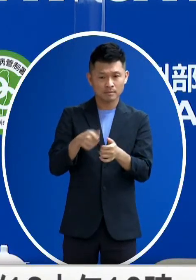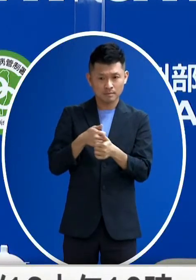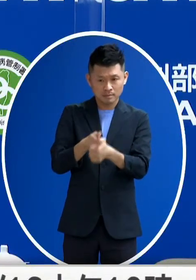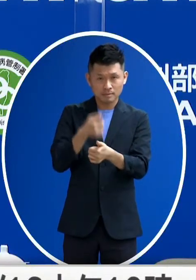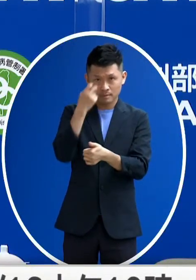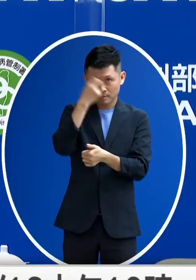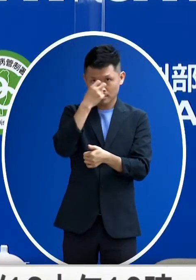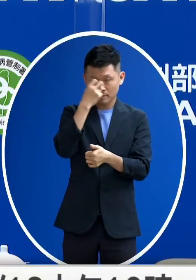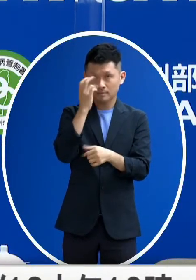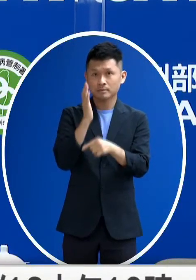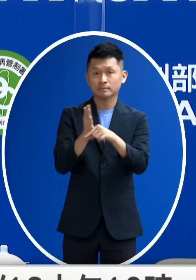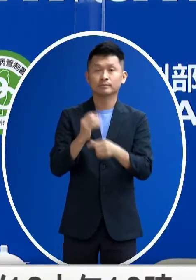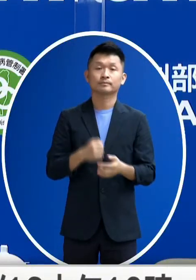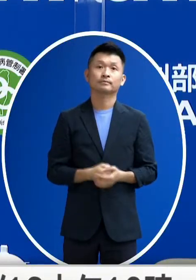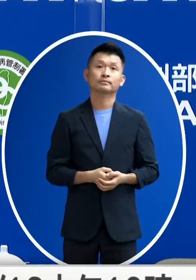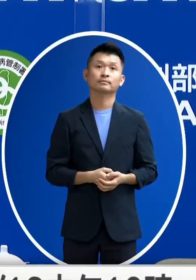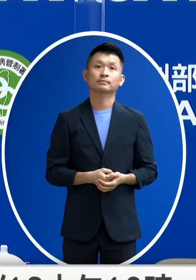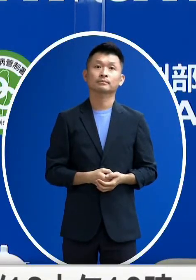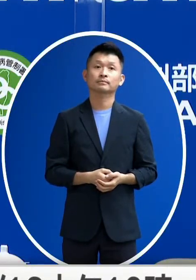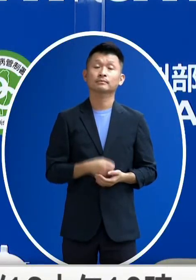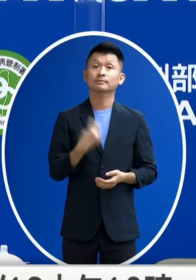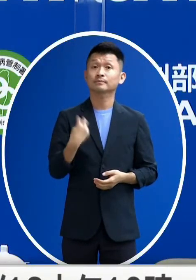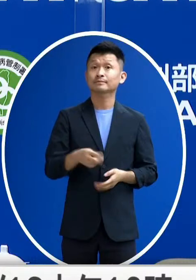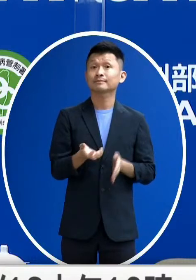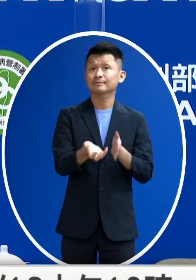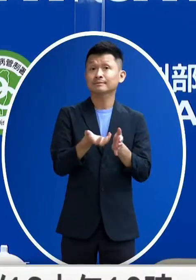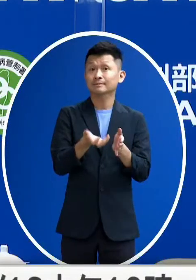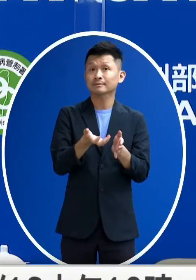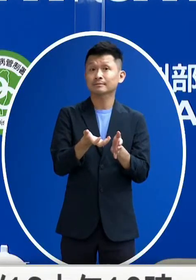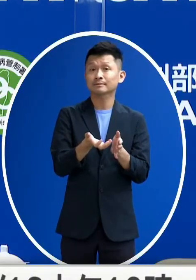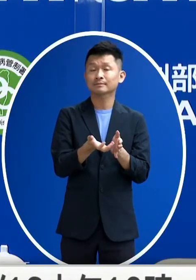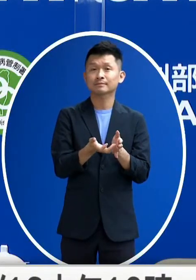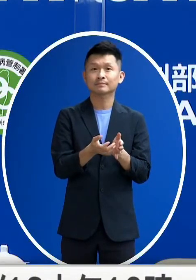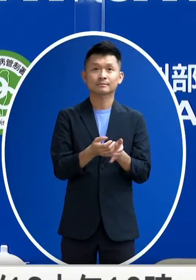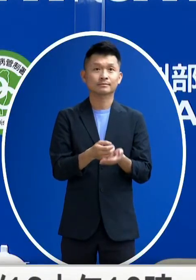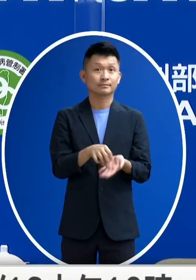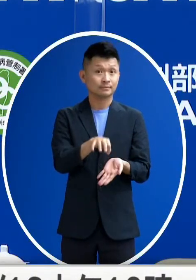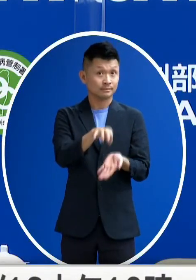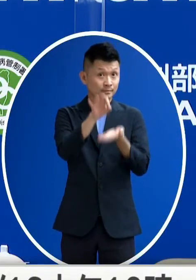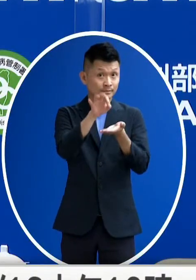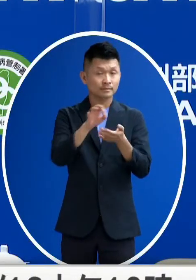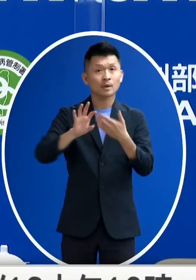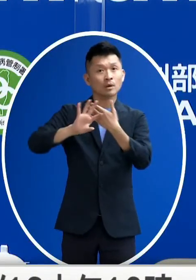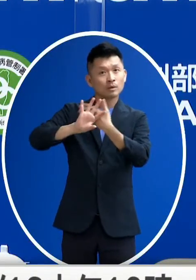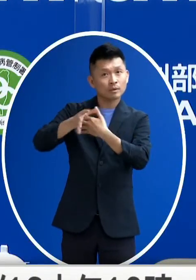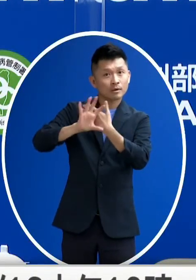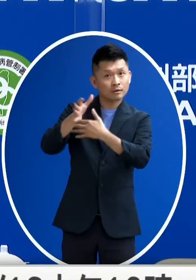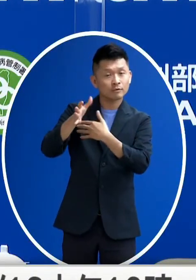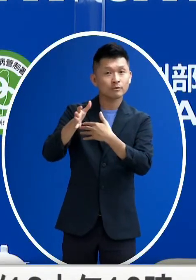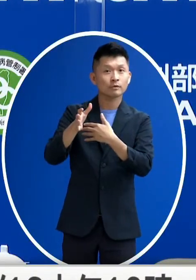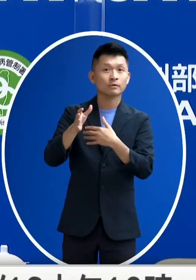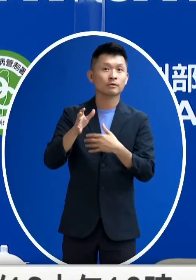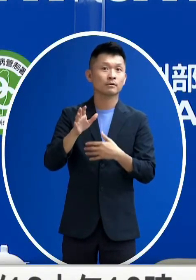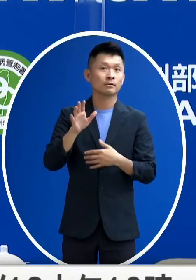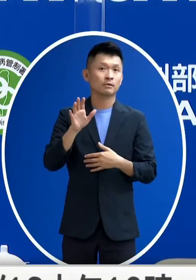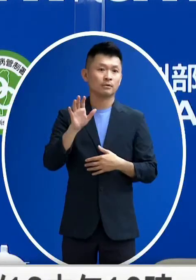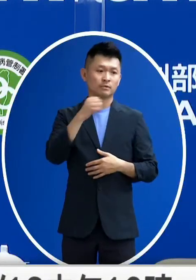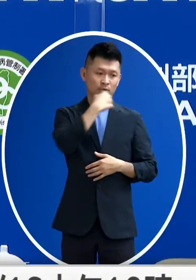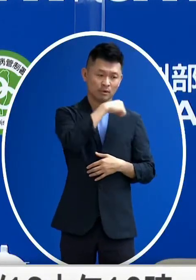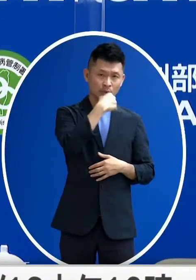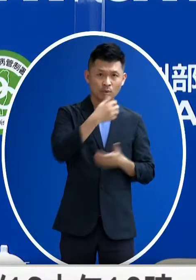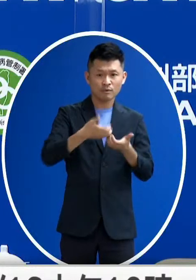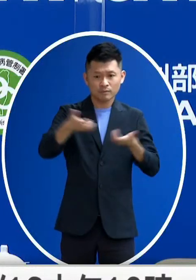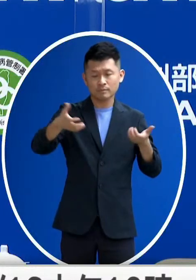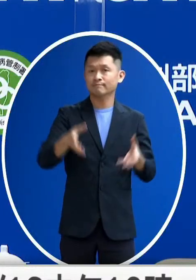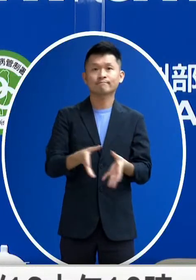监控当中。嘿，那至于刚刚讲的其实我们不需要去针对外籍或是本国人，那这个部分